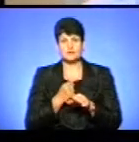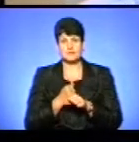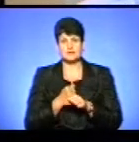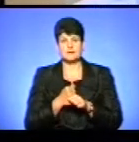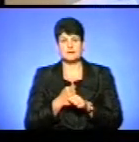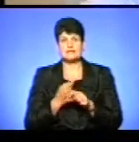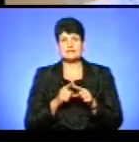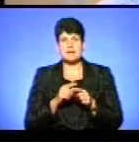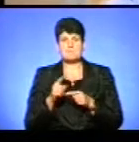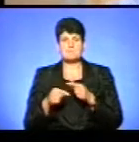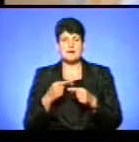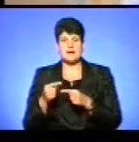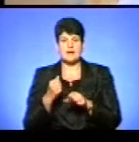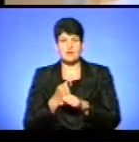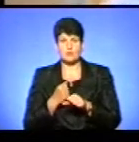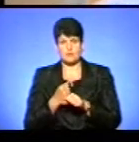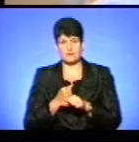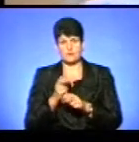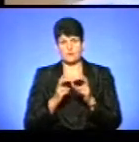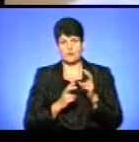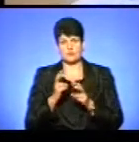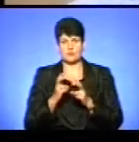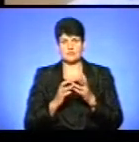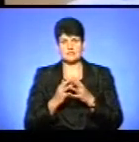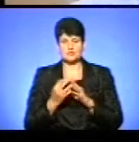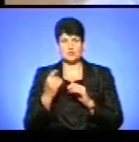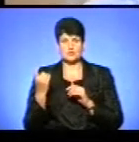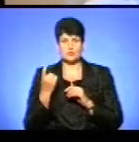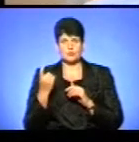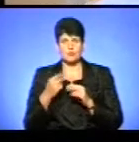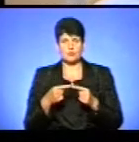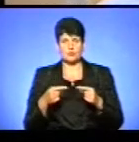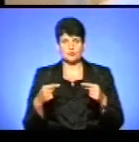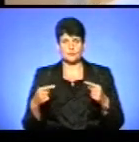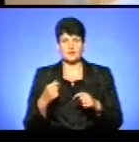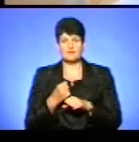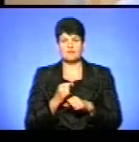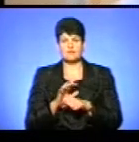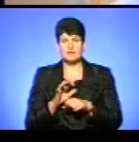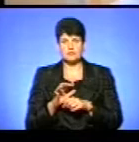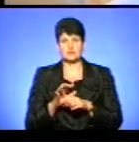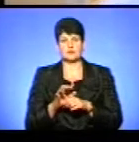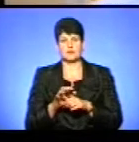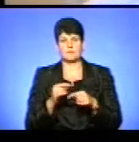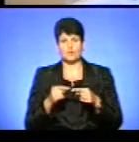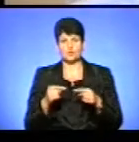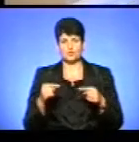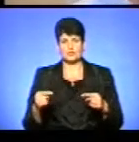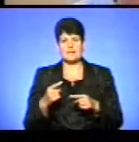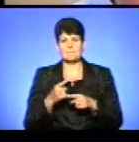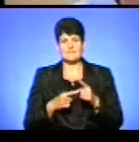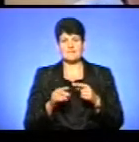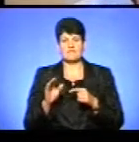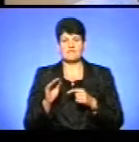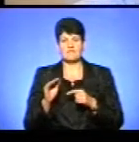це є переробна промисловість. Перше, це переробка сільськогосподарської продукції і виготовлення певної продукції якраз напівфабрикатів